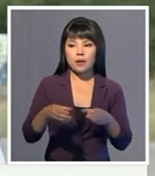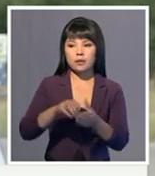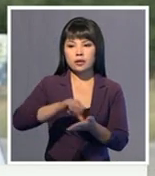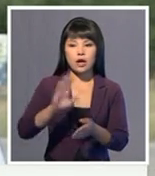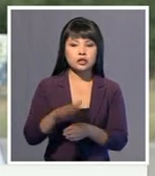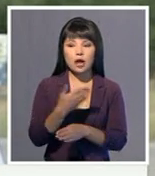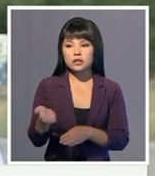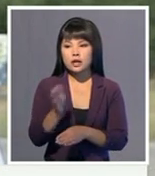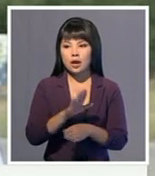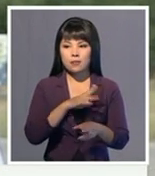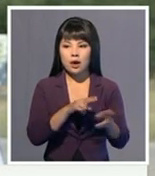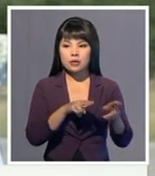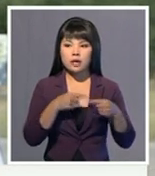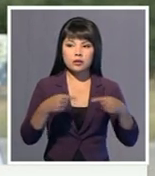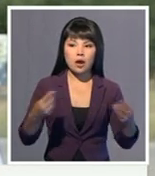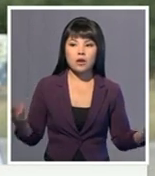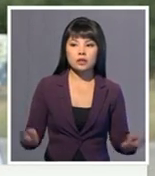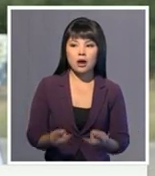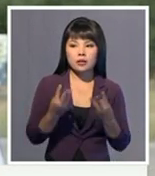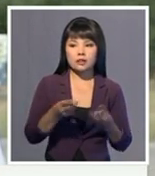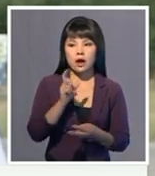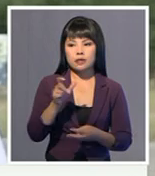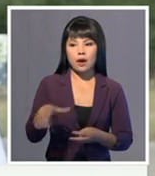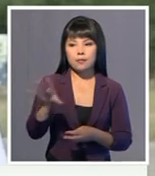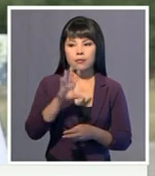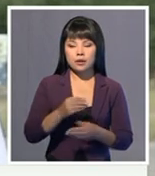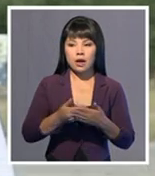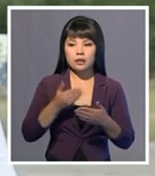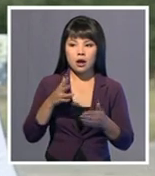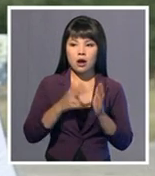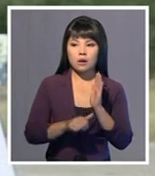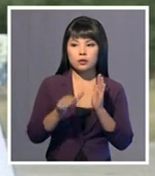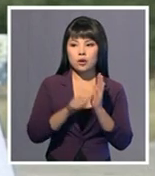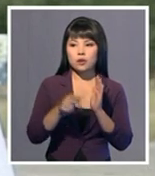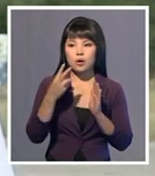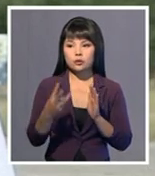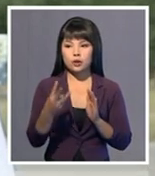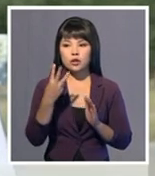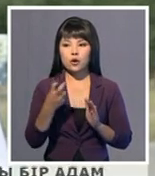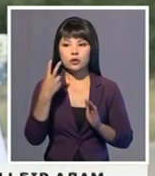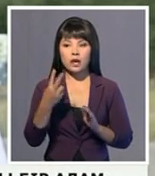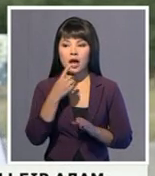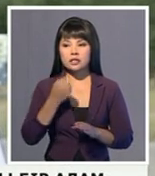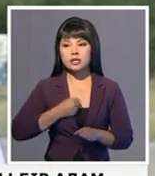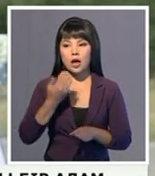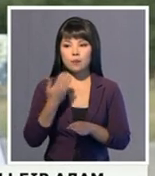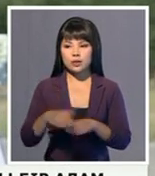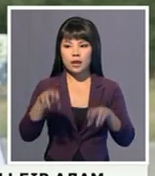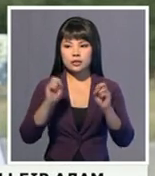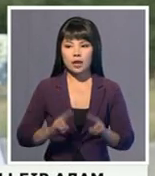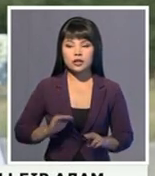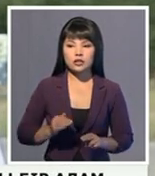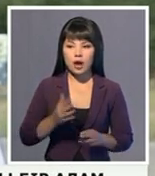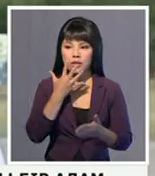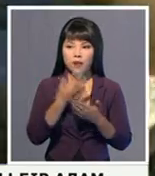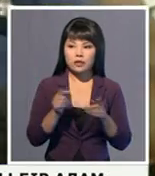бытырай қаңғыған оқ пен күйікке шалынған азаматтар ең әуелі 63-302 әскери бөлімінің жеке медициналық